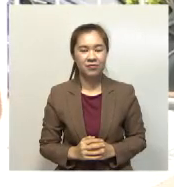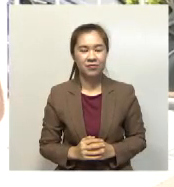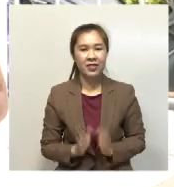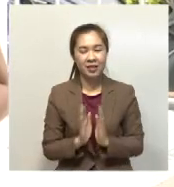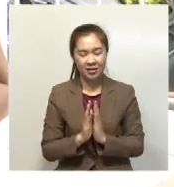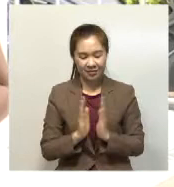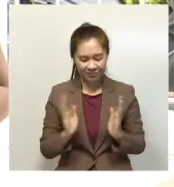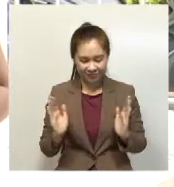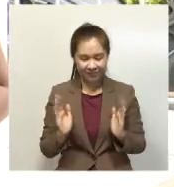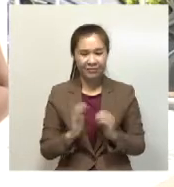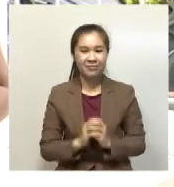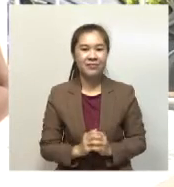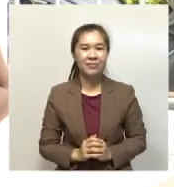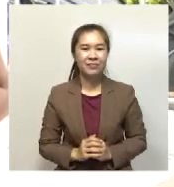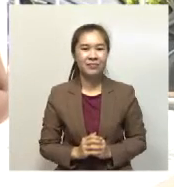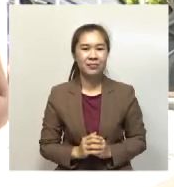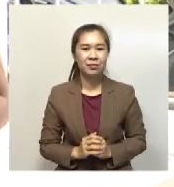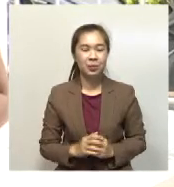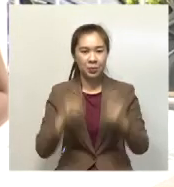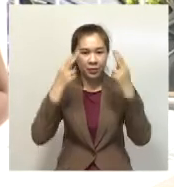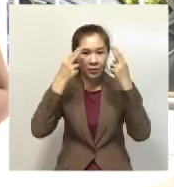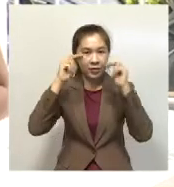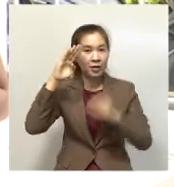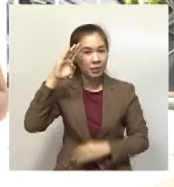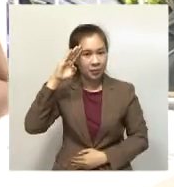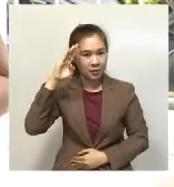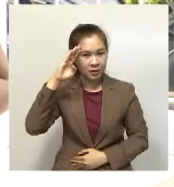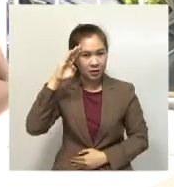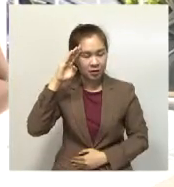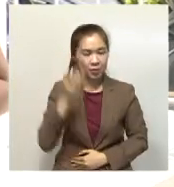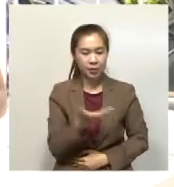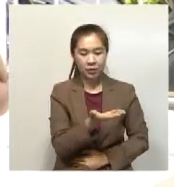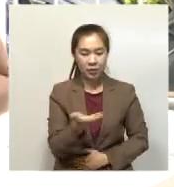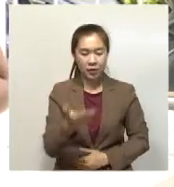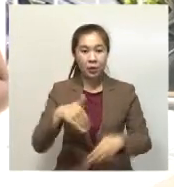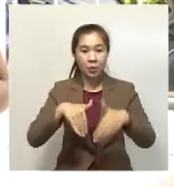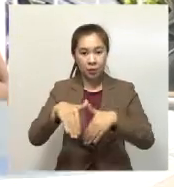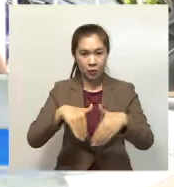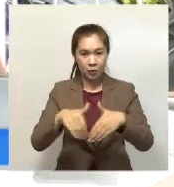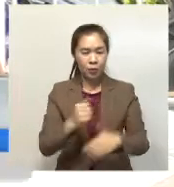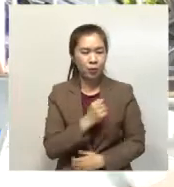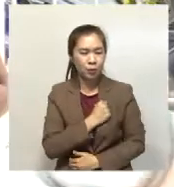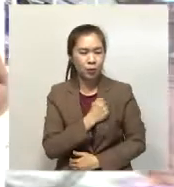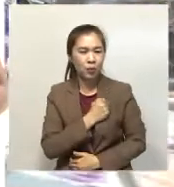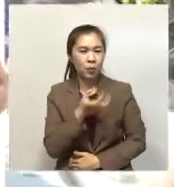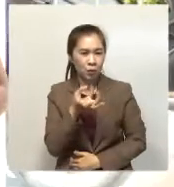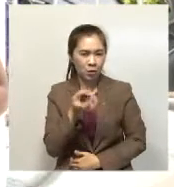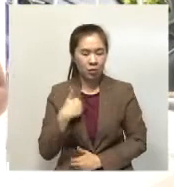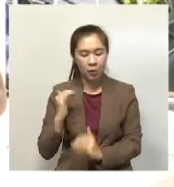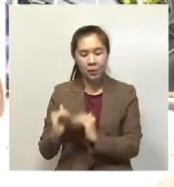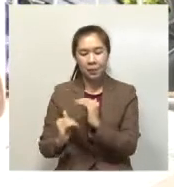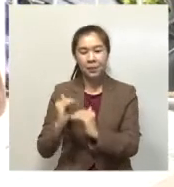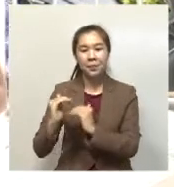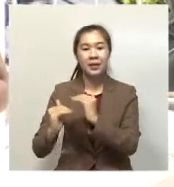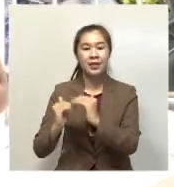ขอบคุณค่ะคุณประวีณาคุณกรองแก้วคะนายกรัฐมนตรีนะคะได้ขอให้ประชาชนอดใจรอเวลาในการพัฒนารถไฟ